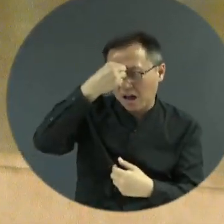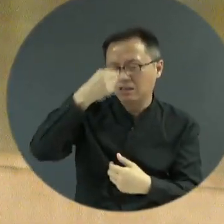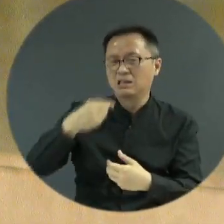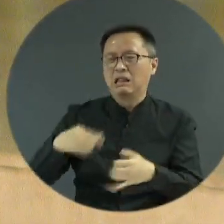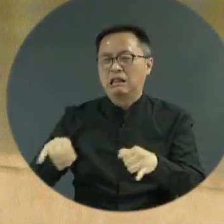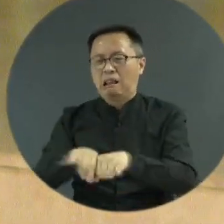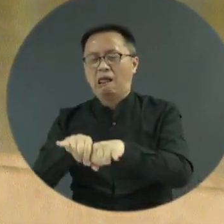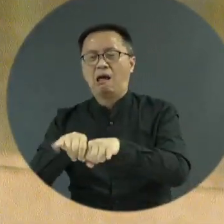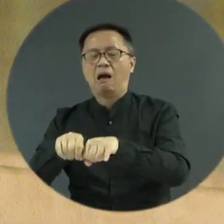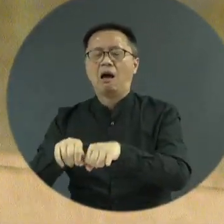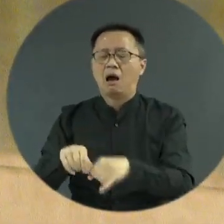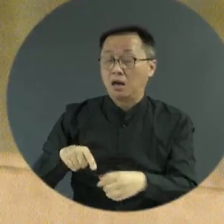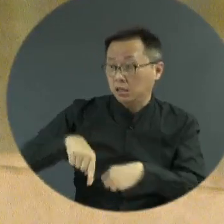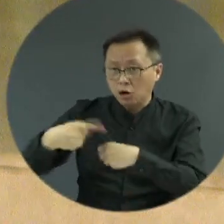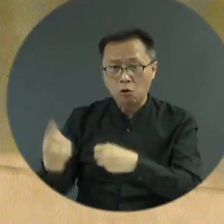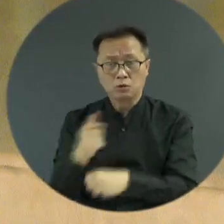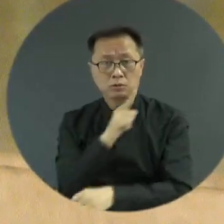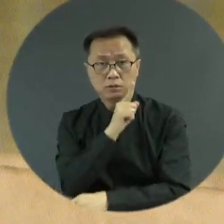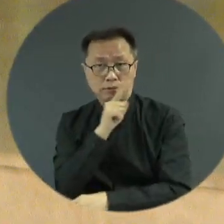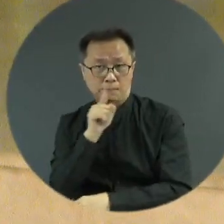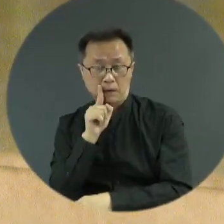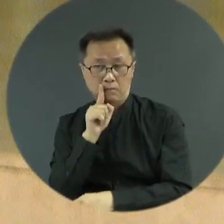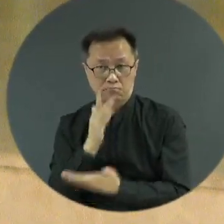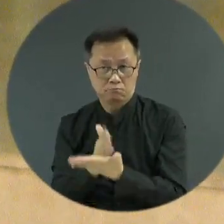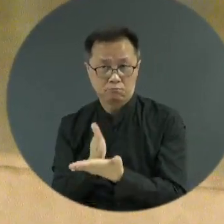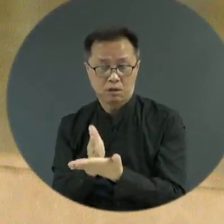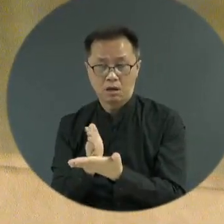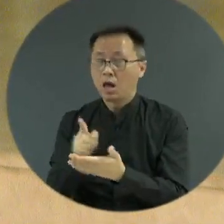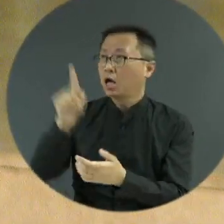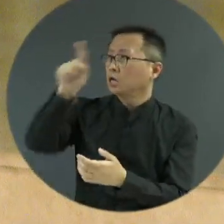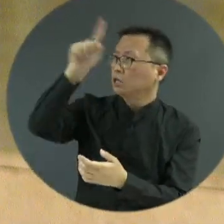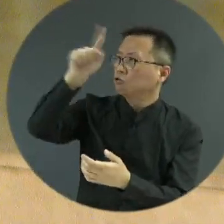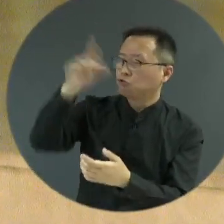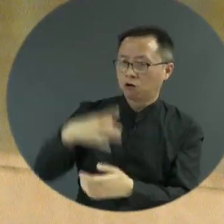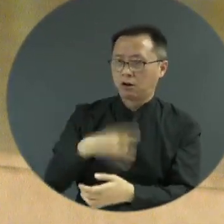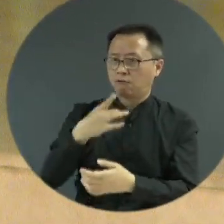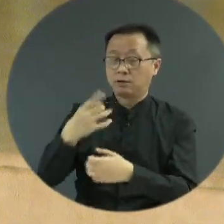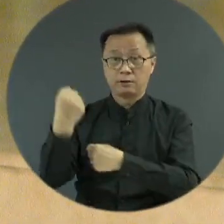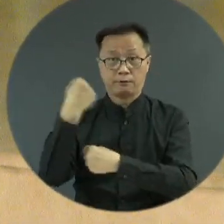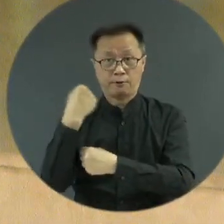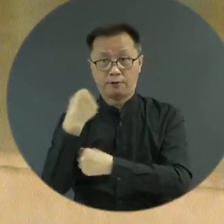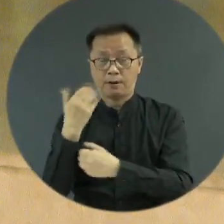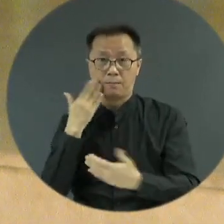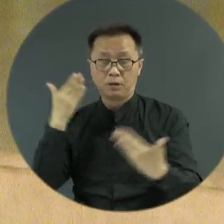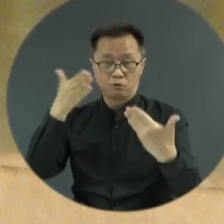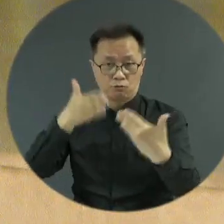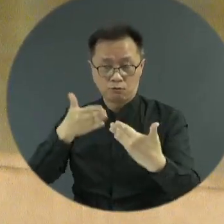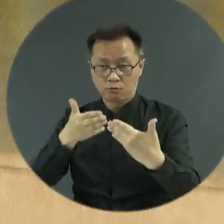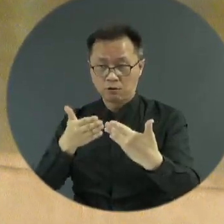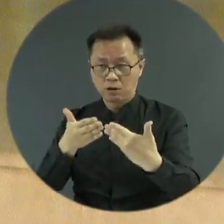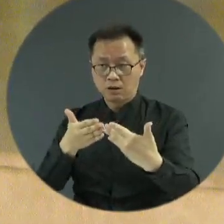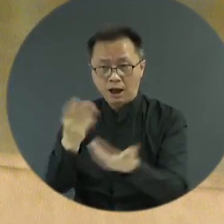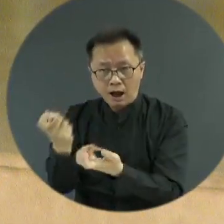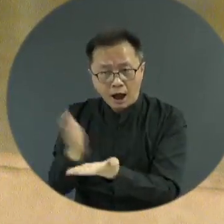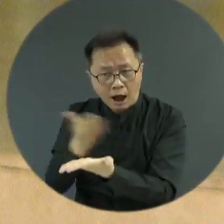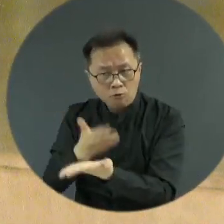不过也有另一种的沉默，那些是坚强的灵魂的力量，他们面对挑衅